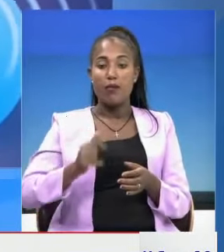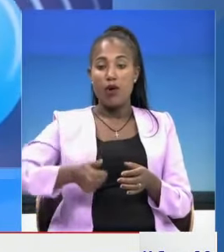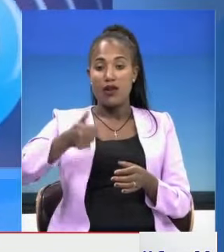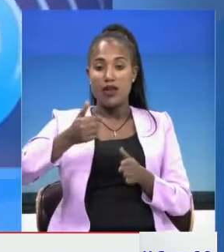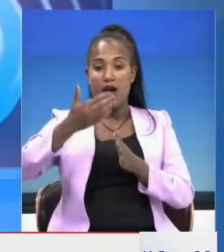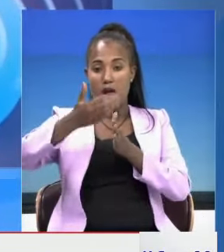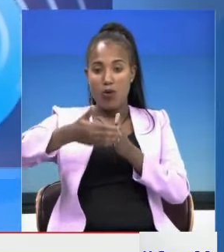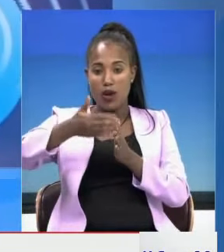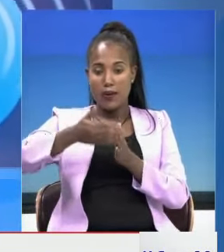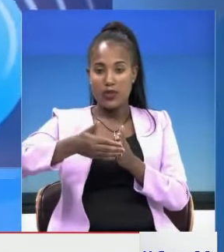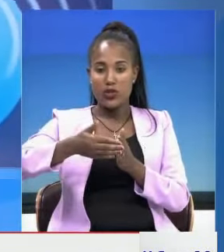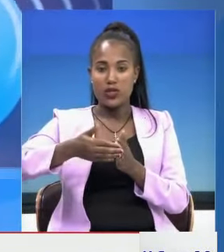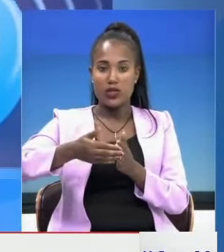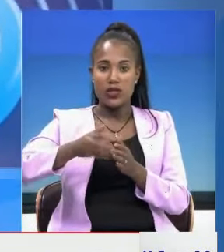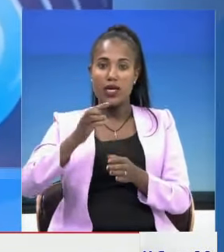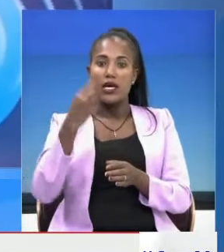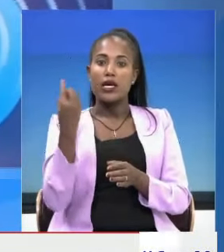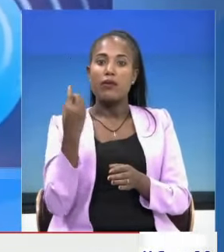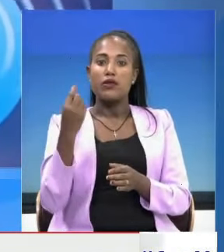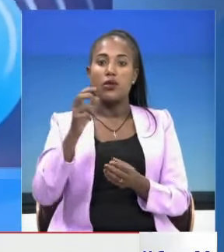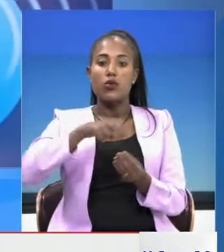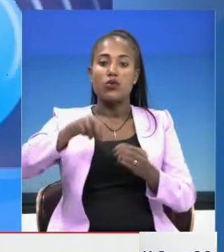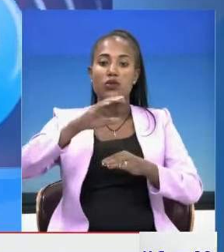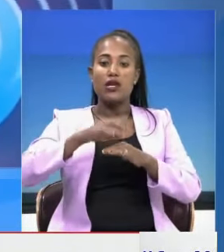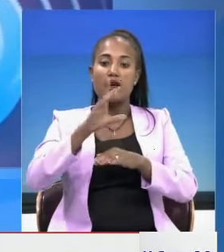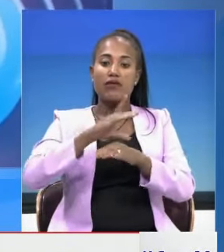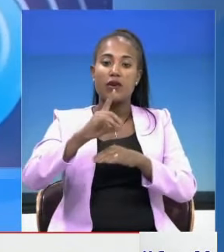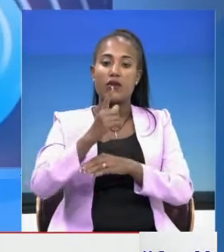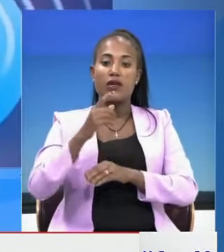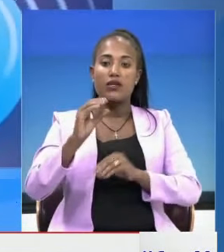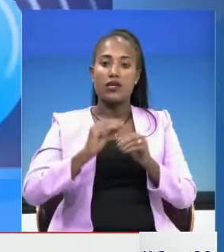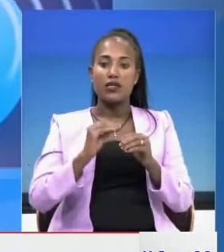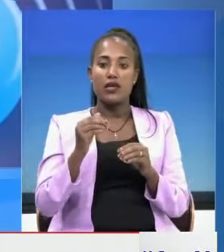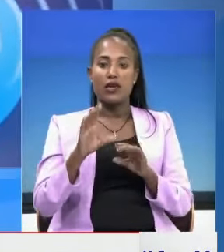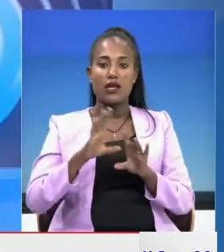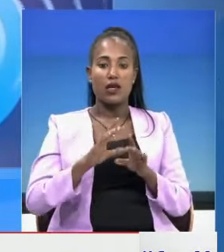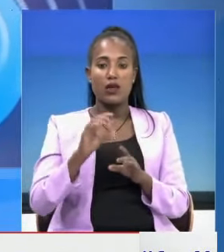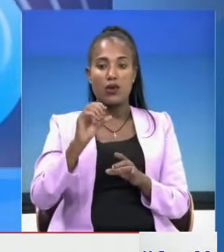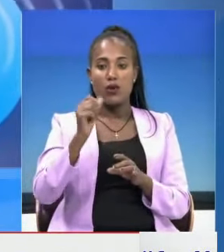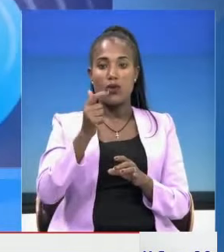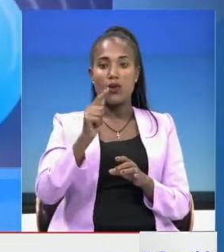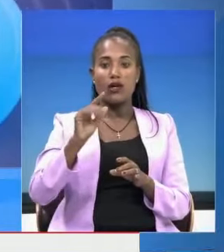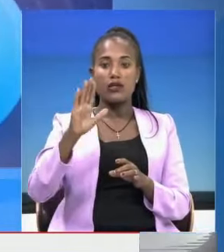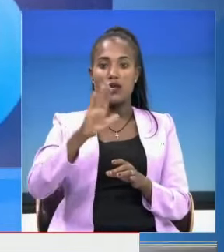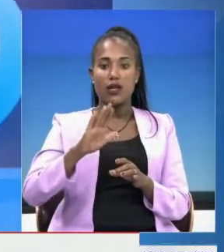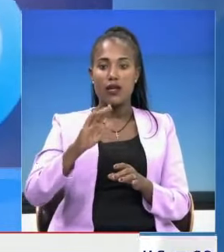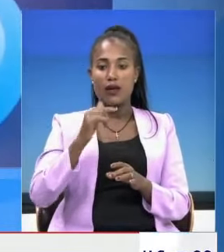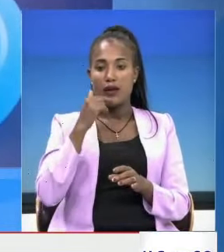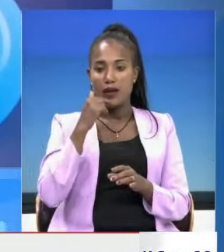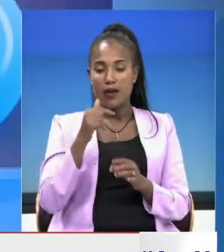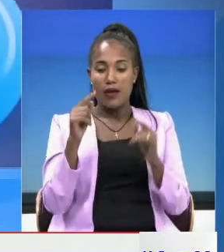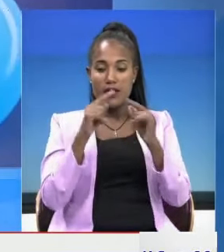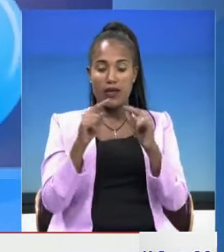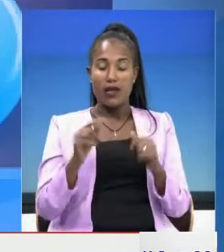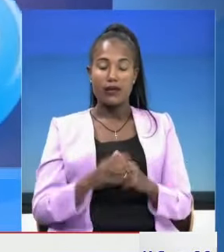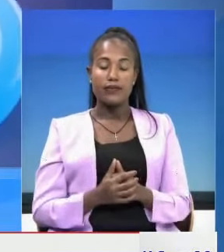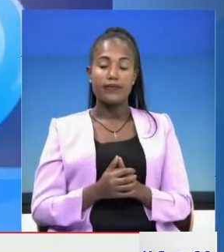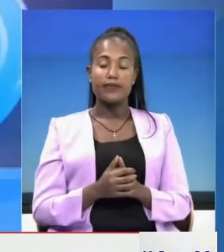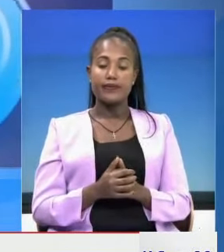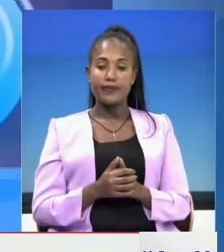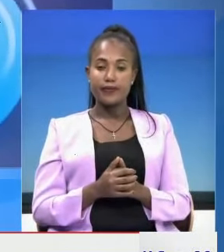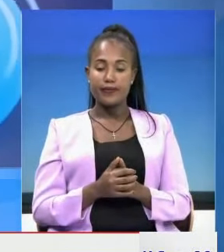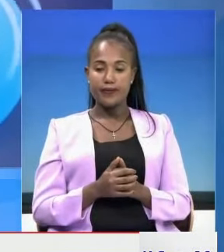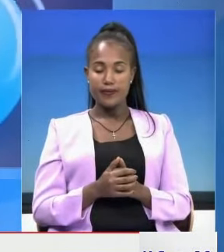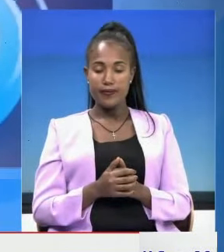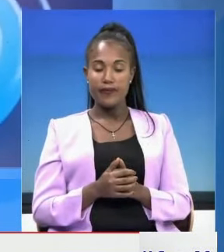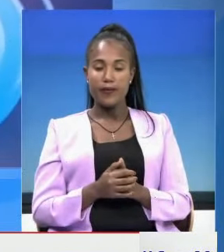በአጎራባች ቀበሌዎች እና ወረዳዎች ላይ ከፍተኛ የሆነ እንቅስቃሴ ያደርጋል የኦነግ የጠላት ወይም